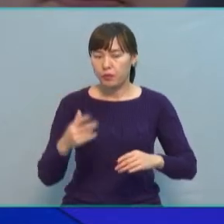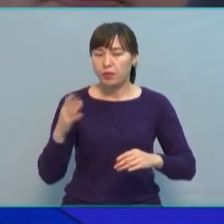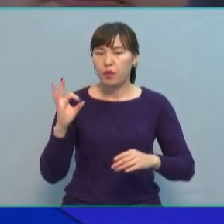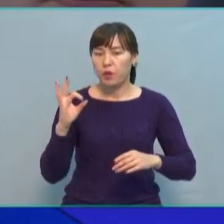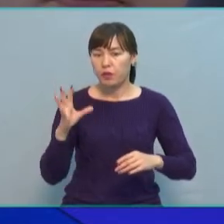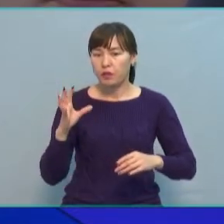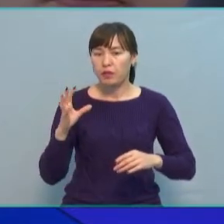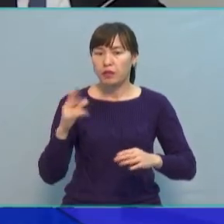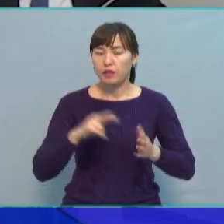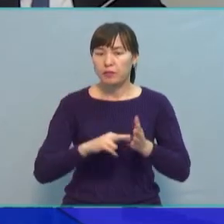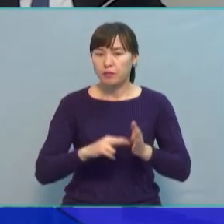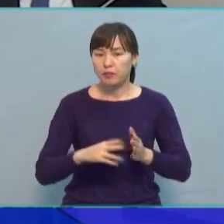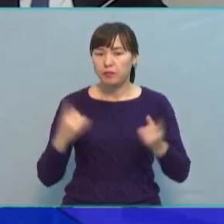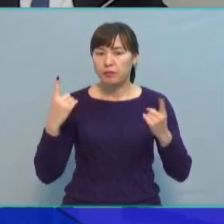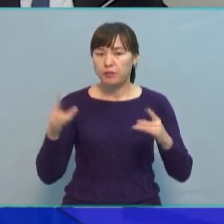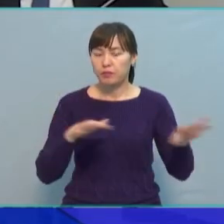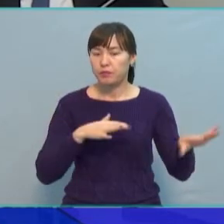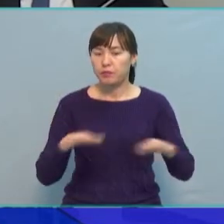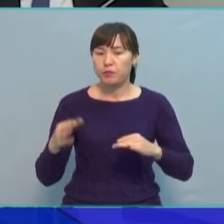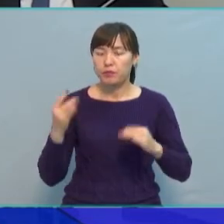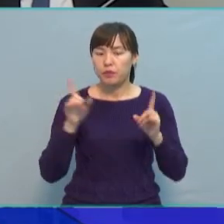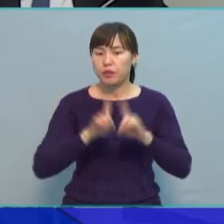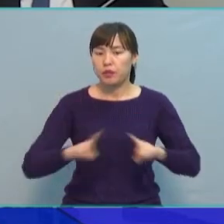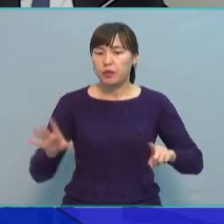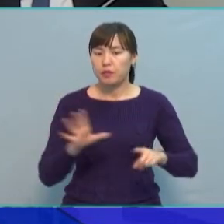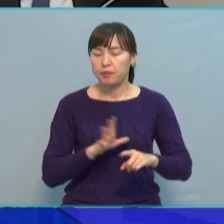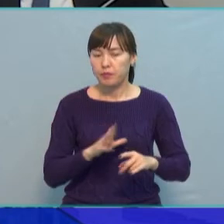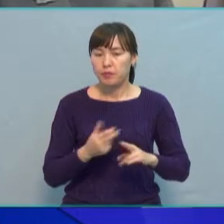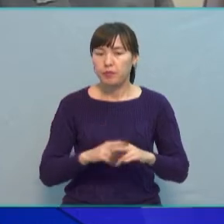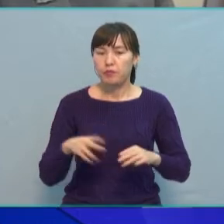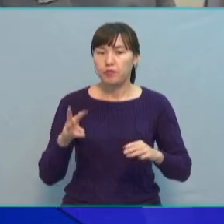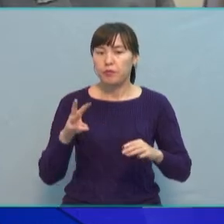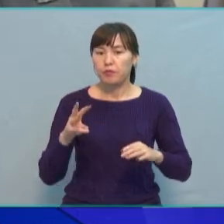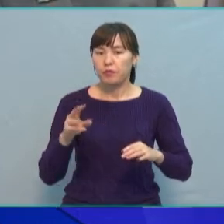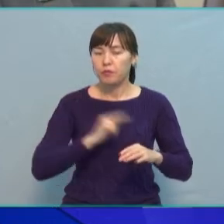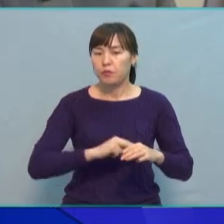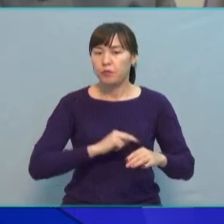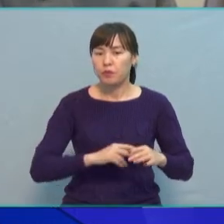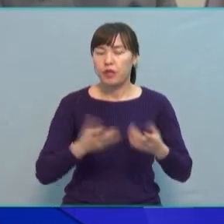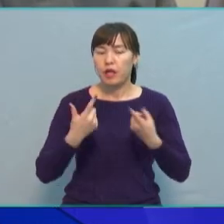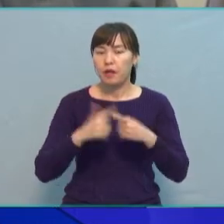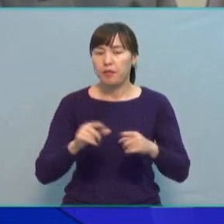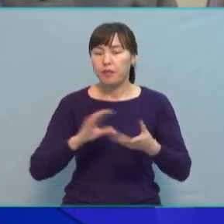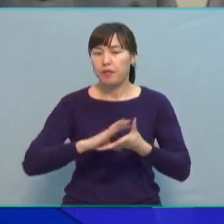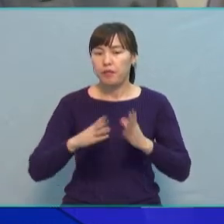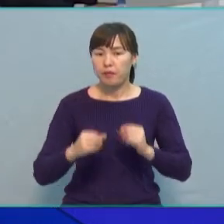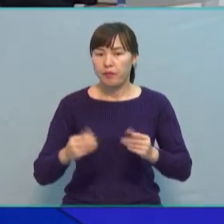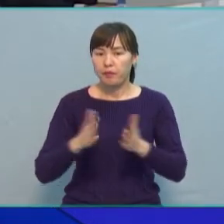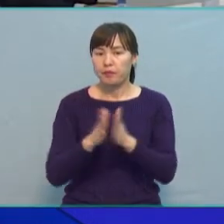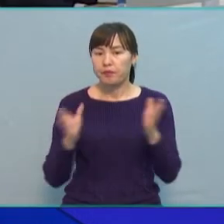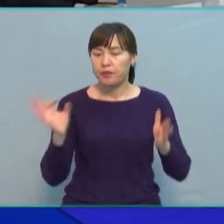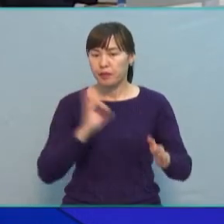қазан аралығында жоспарланған ауқымды шараның біраз ерекшелігі болғалы тұр. Науқандық жұмысқа заманауи ақпараттық технологиялар